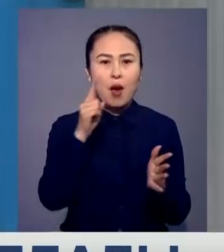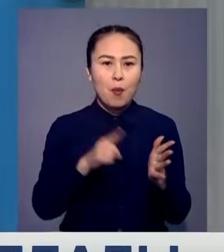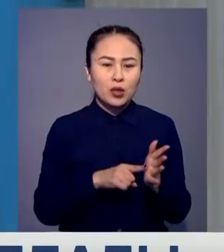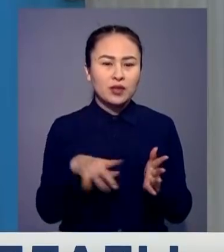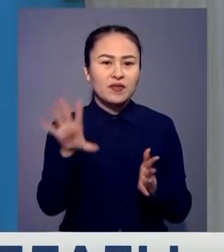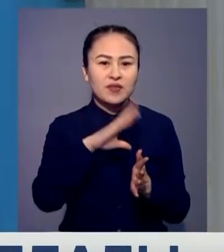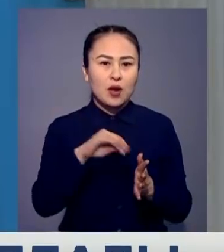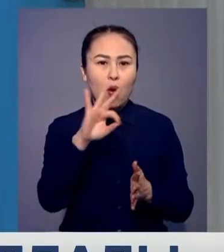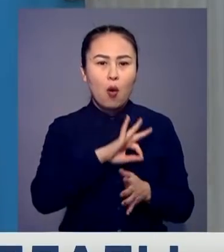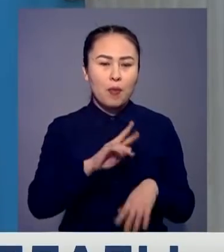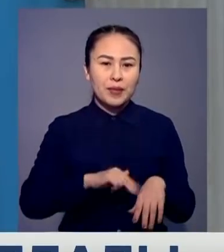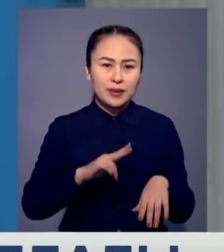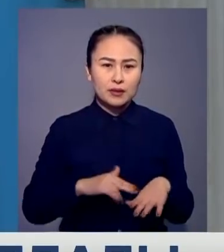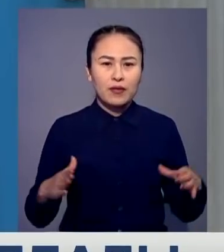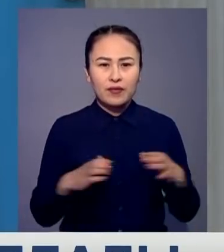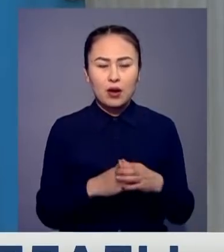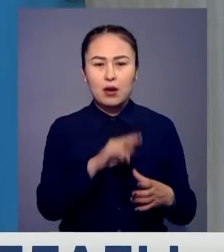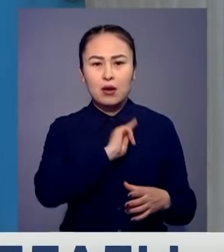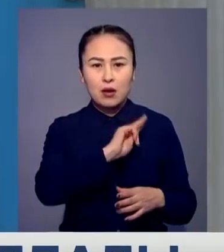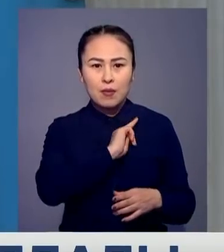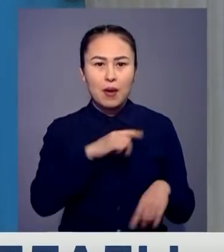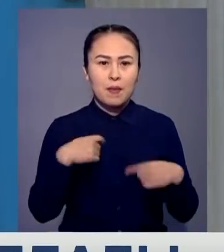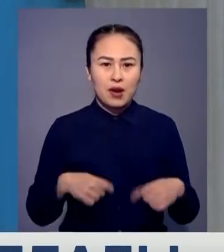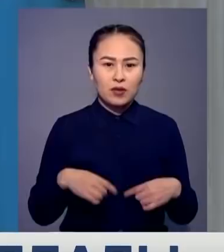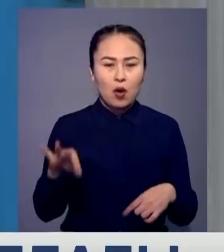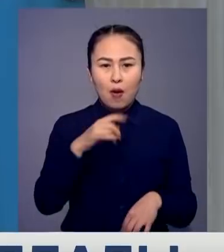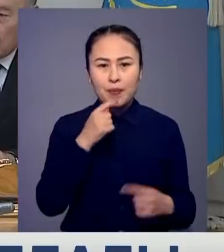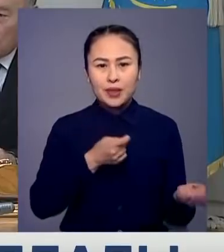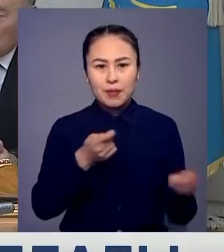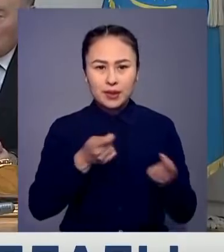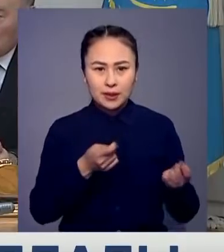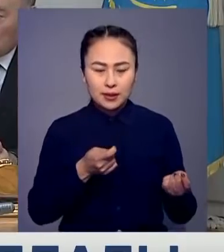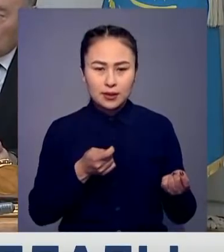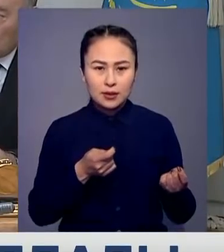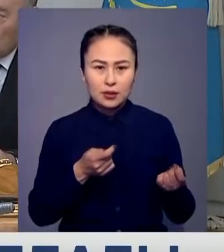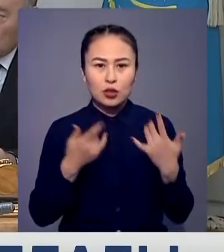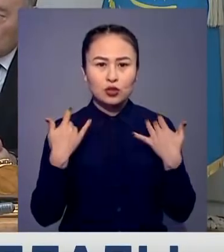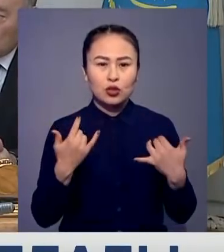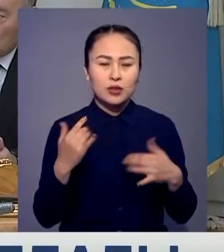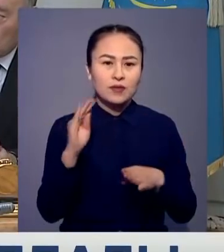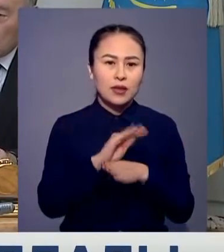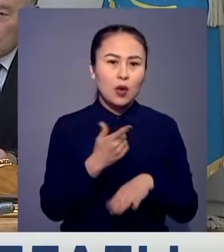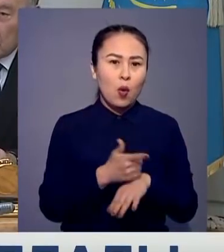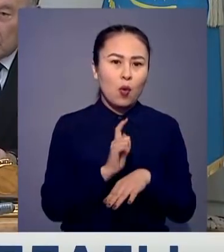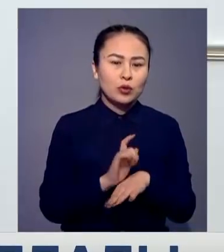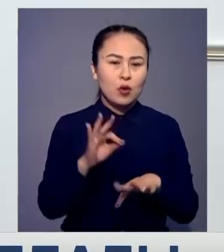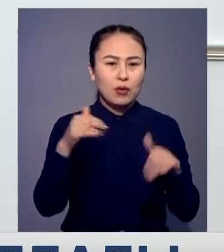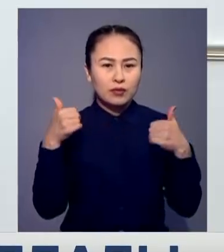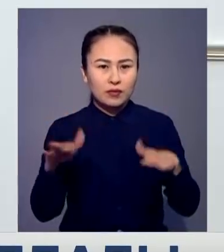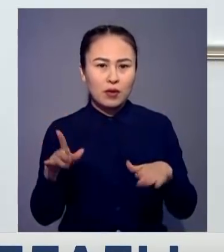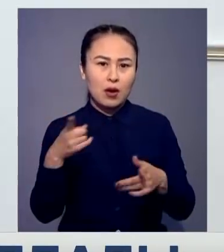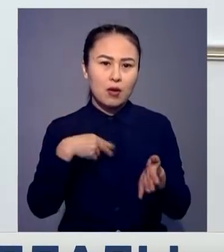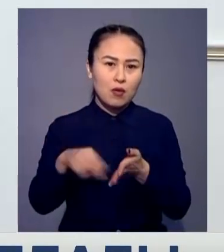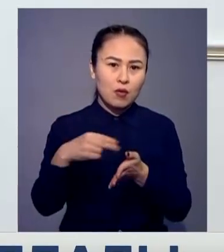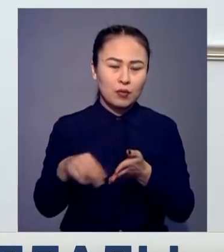работы правоохранительных органов, продовольственной безопасности. Вот сейчас актуально импортозамещение. Кстати,